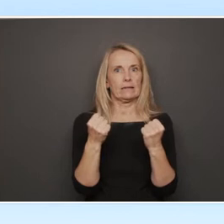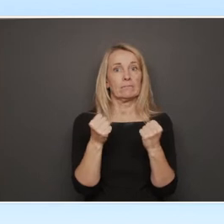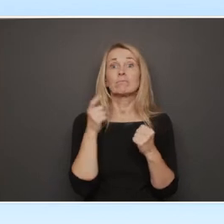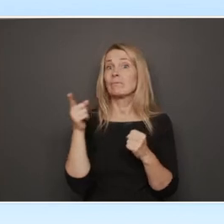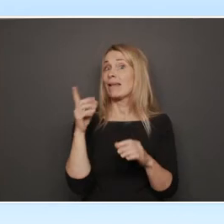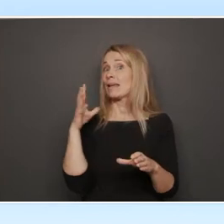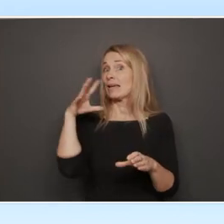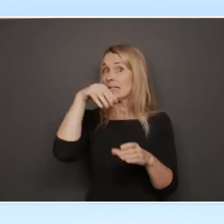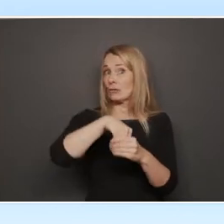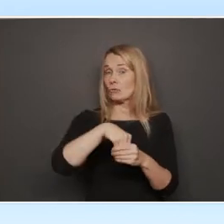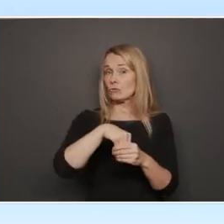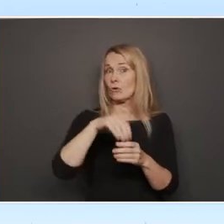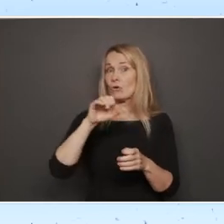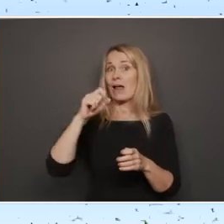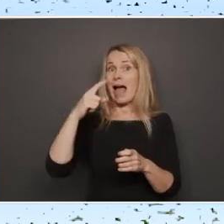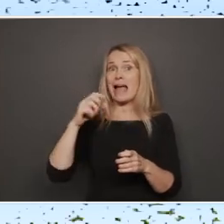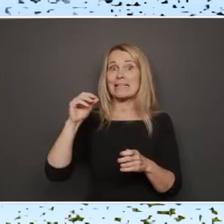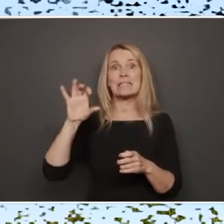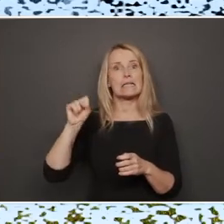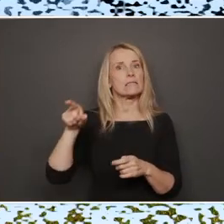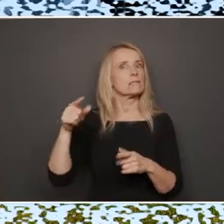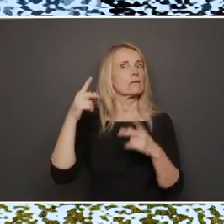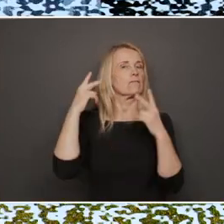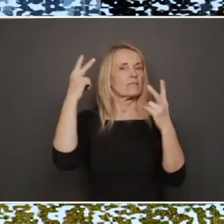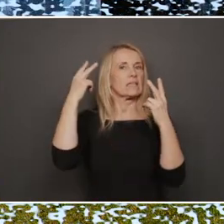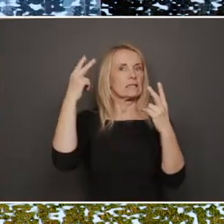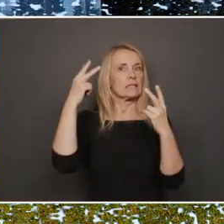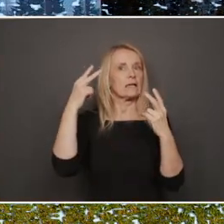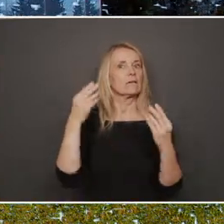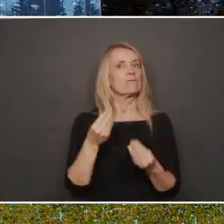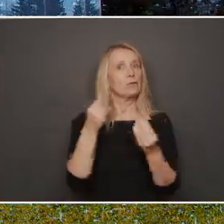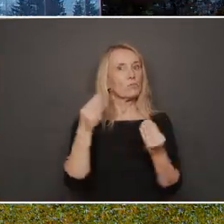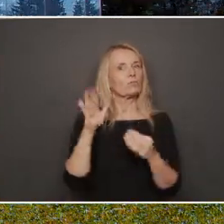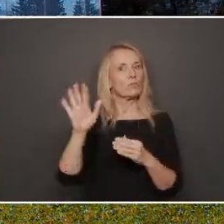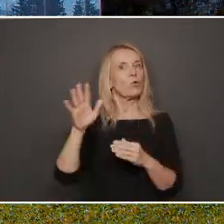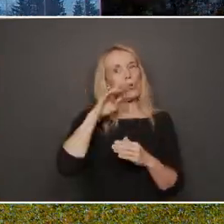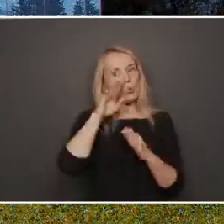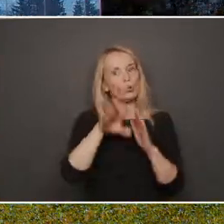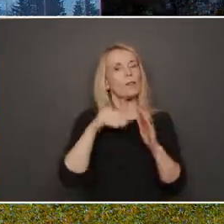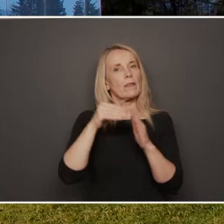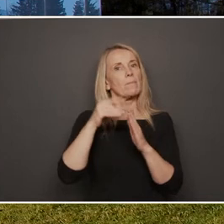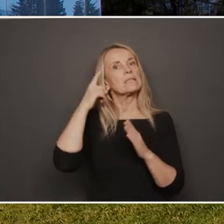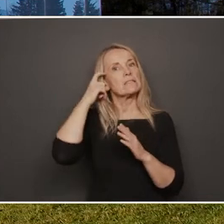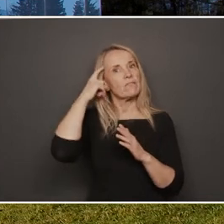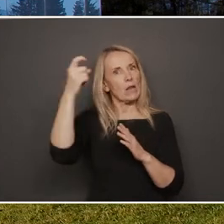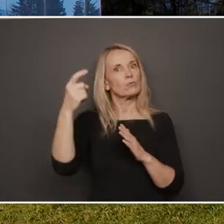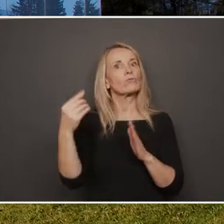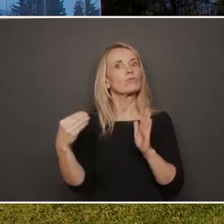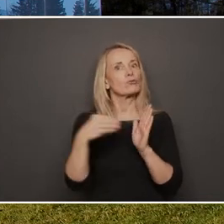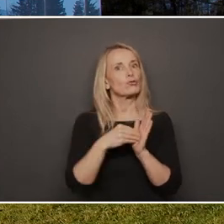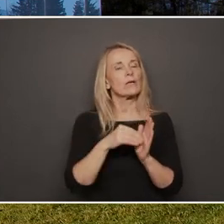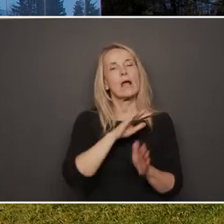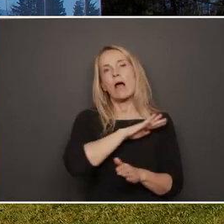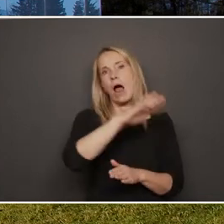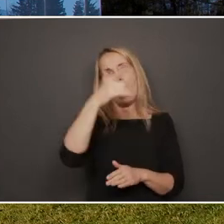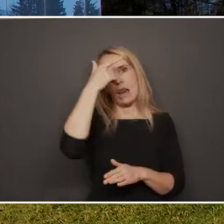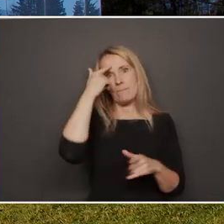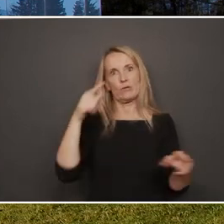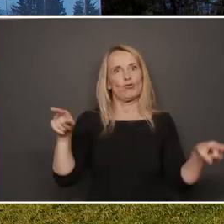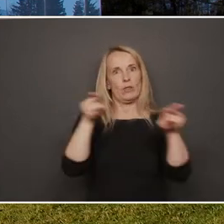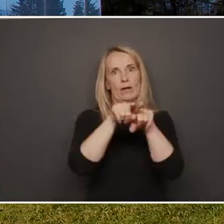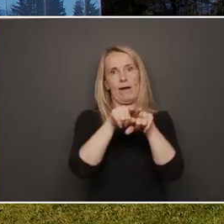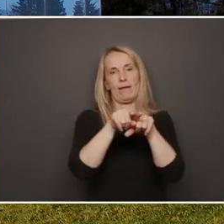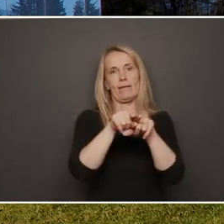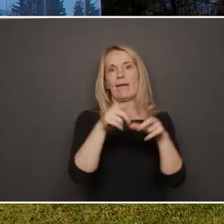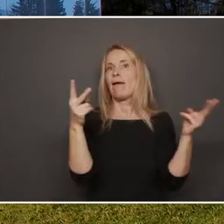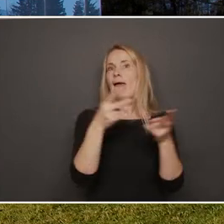bei Access einen hohen Stellenwert, weil in der Unternehmensphilosophie verankert ist, dass alle Menschen gleich sind,